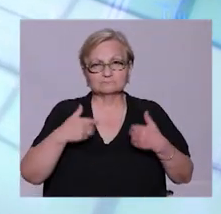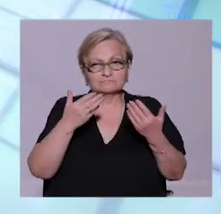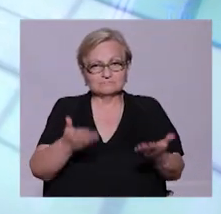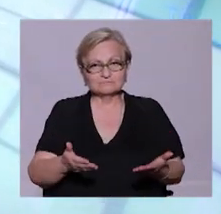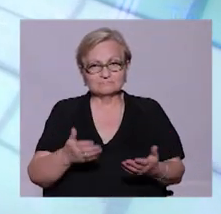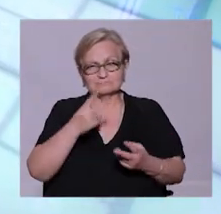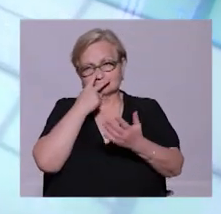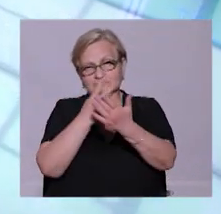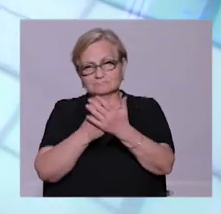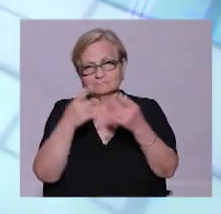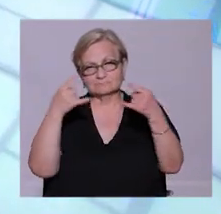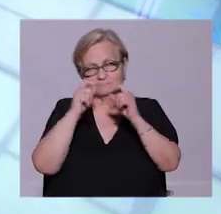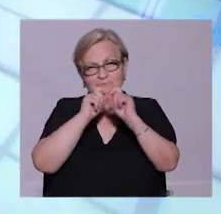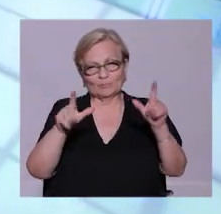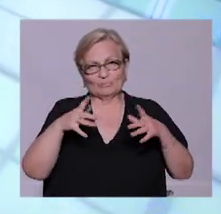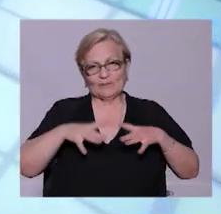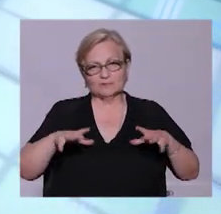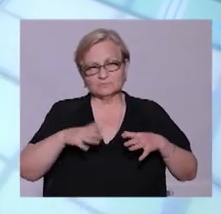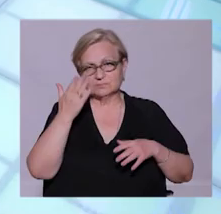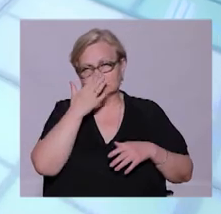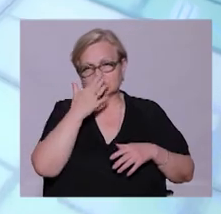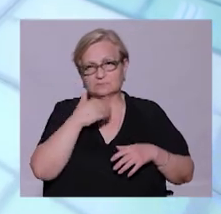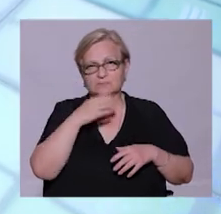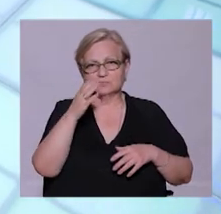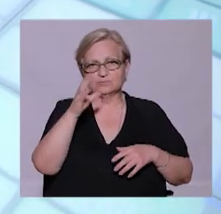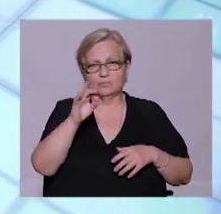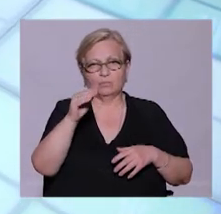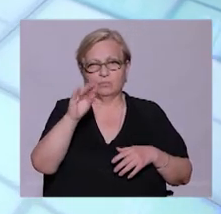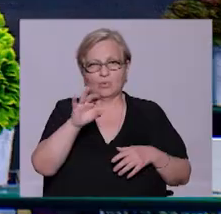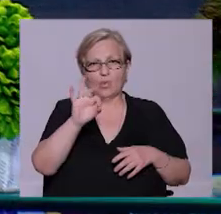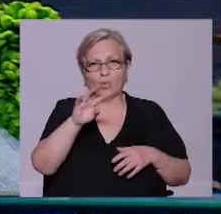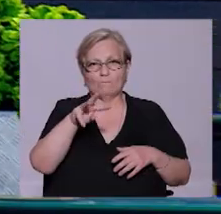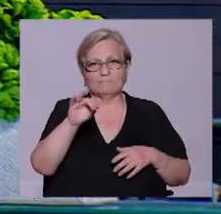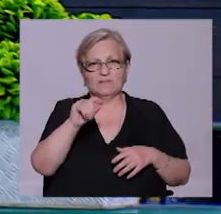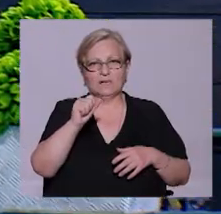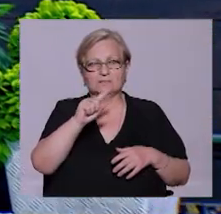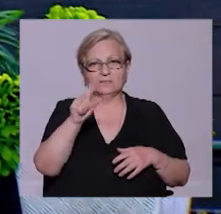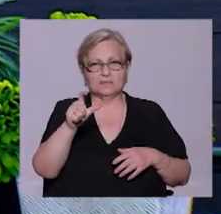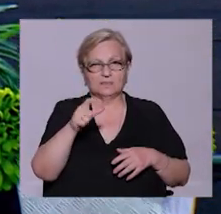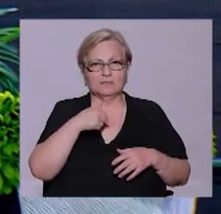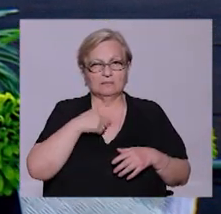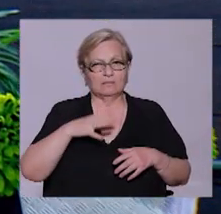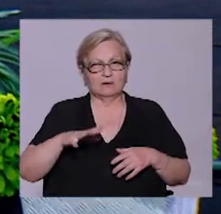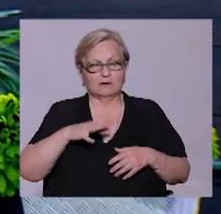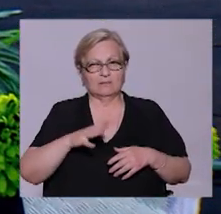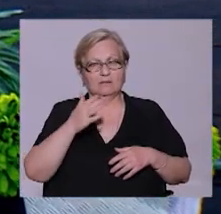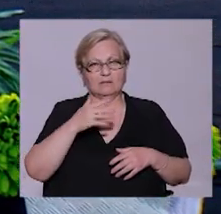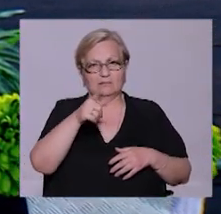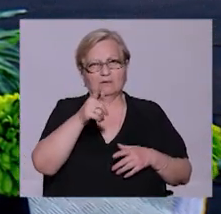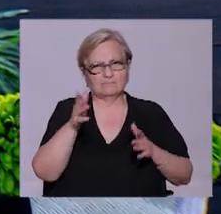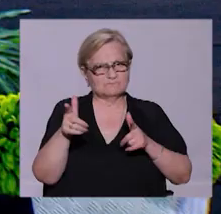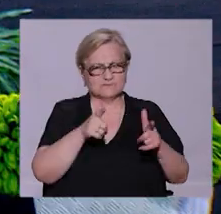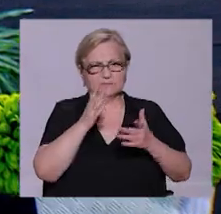მოგესალმებით, თქვენ უყურებთ ტელესკოლის ქართულის გაკვეთილს, მე კი სოფო ომიაძე გახლავართ. იმედი მაქვს, რომ თქვენ მზად ხართ